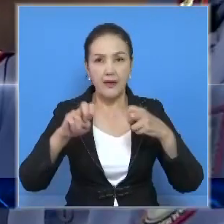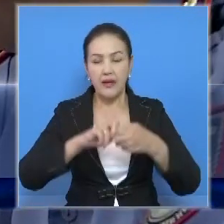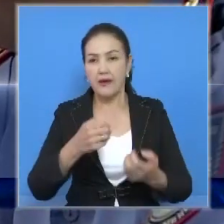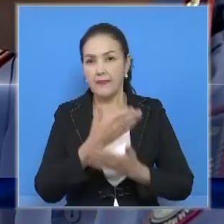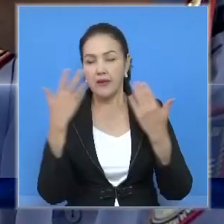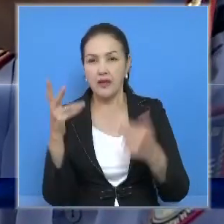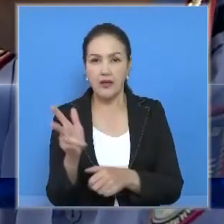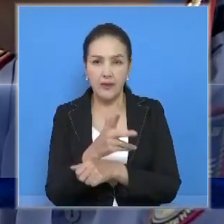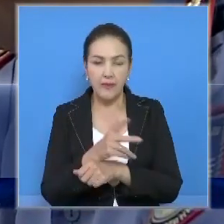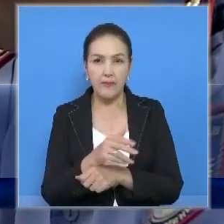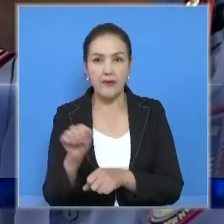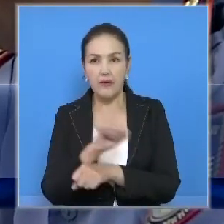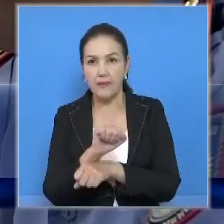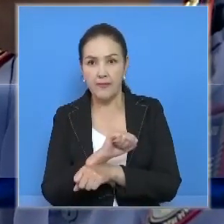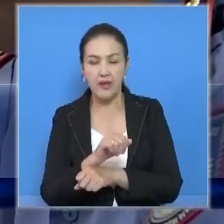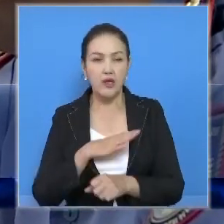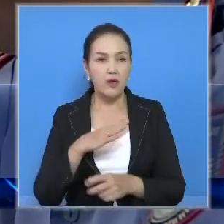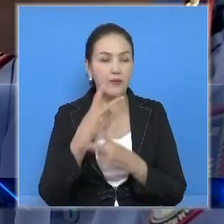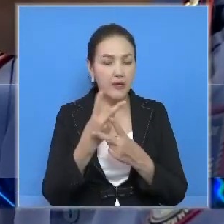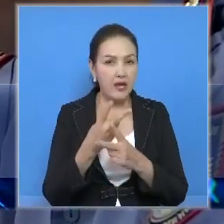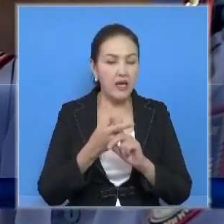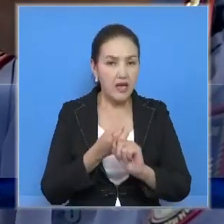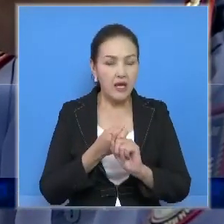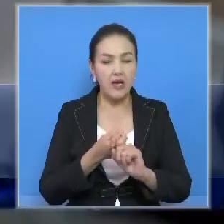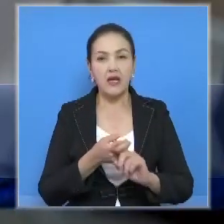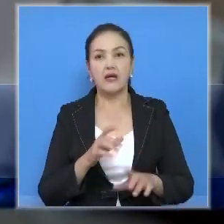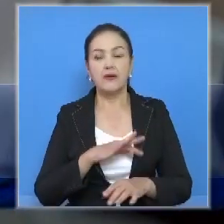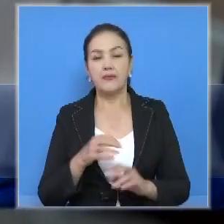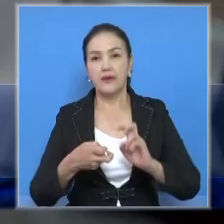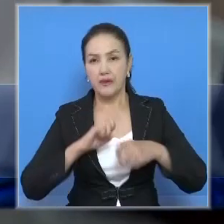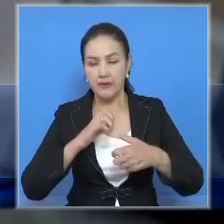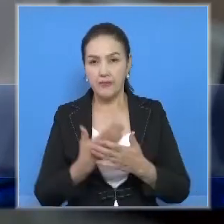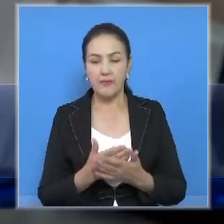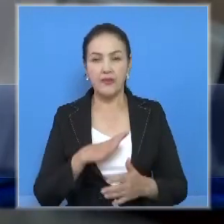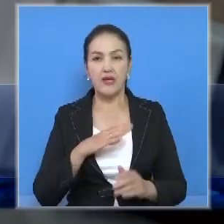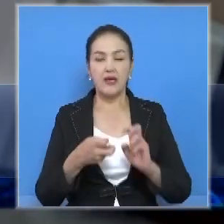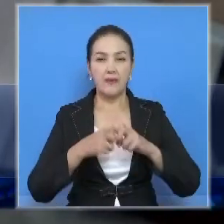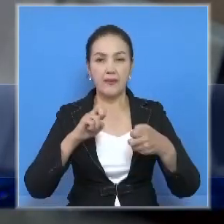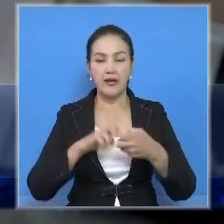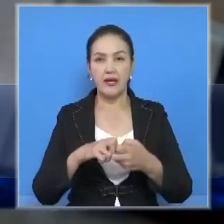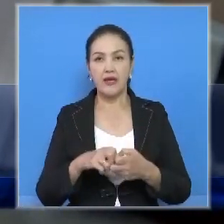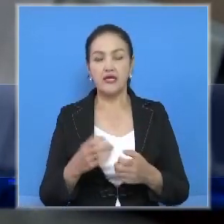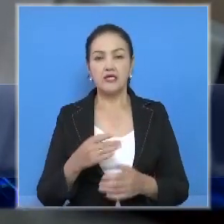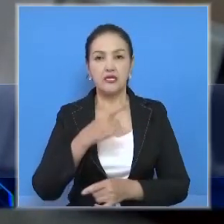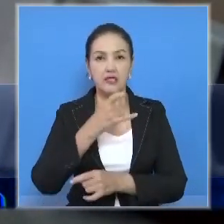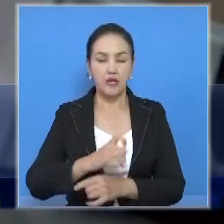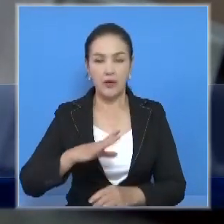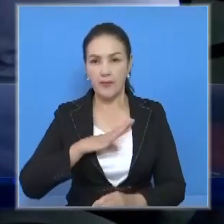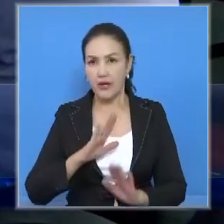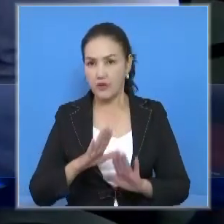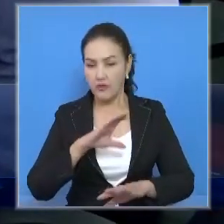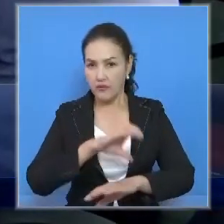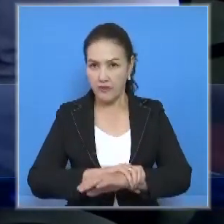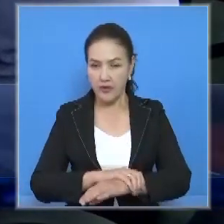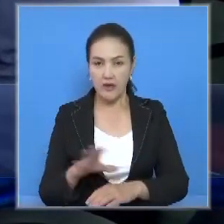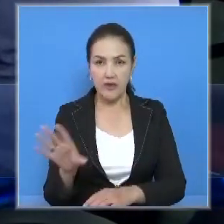отсутствия видеофиксации в автомобилях, что влияло бы на количество нарушений. Основной загвоздкой в решении проблемы сферы такси является тот факт,